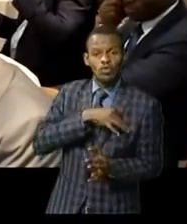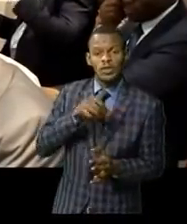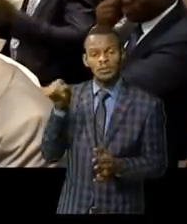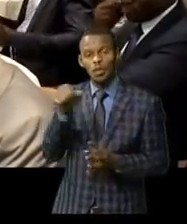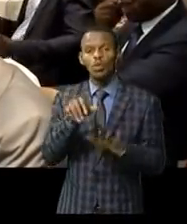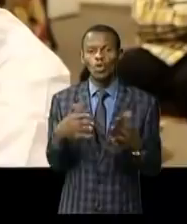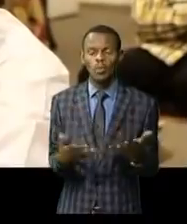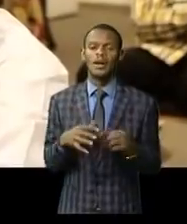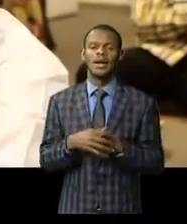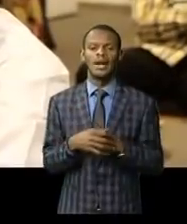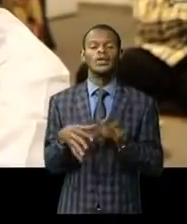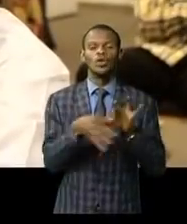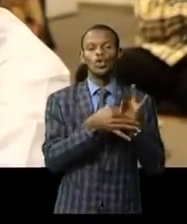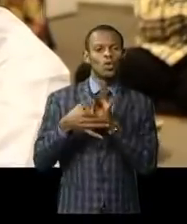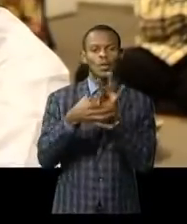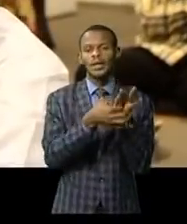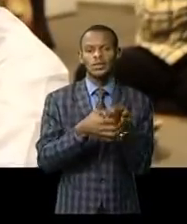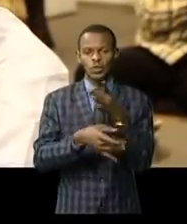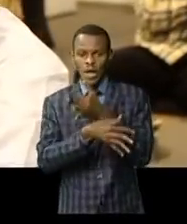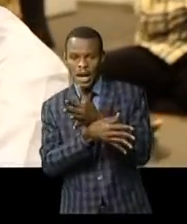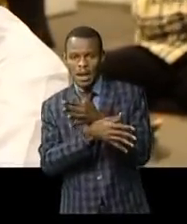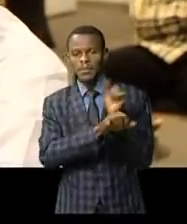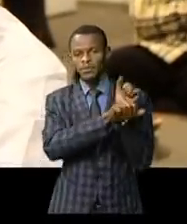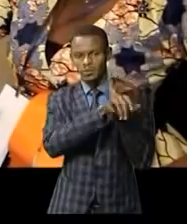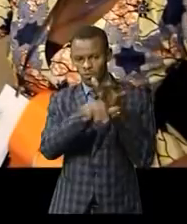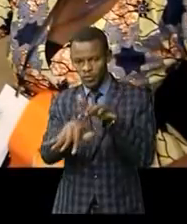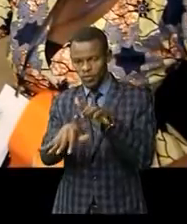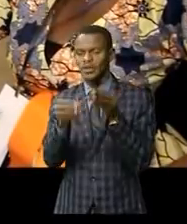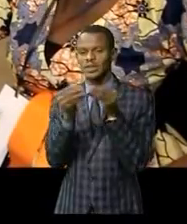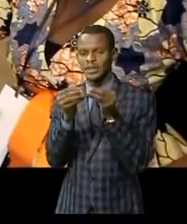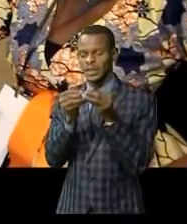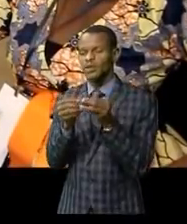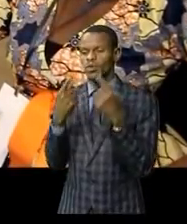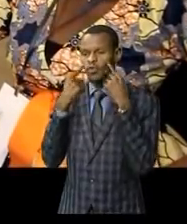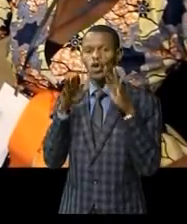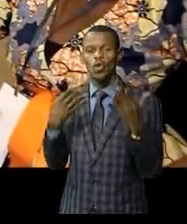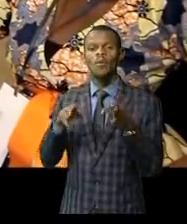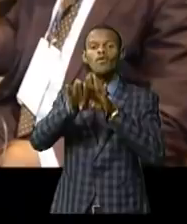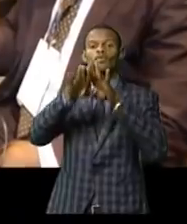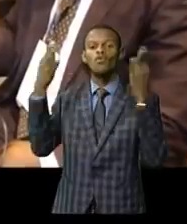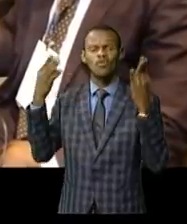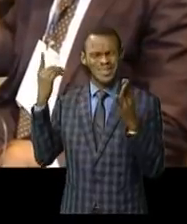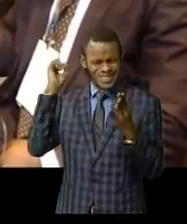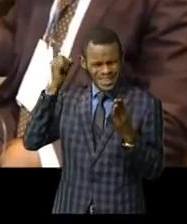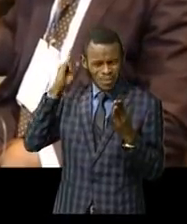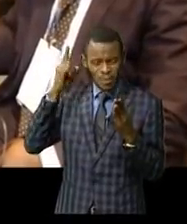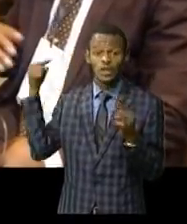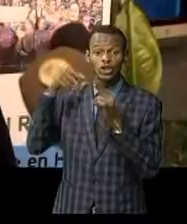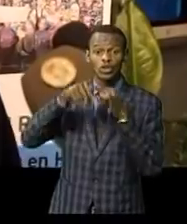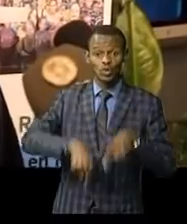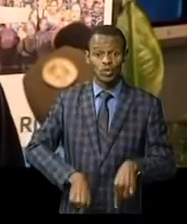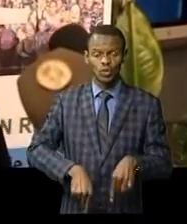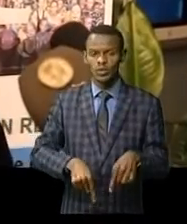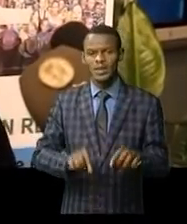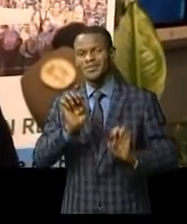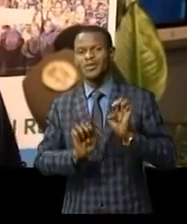allemande, les principaux acteurs pour évaluer les processus depuis le lancement officiel de sa phase expérimentale en 2018.